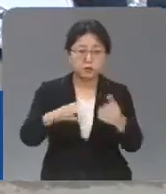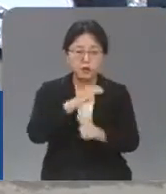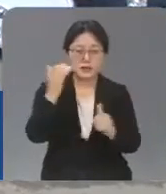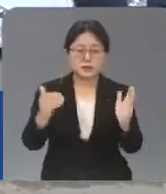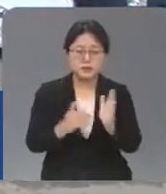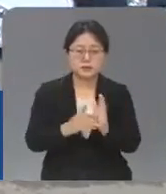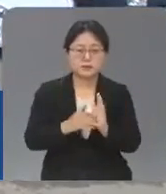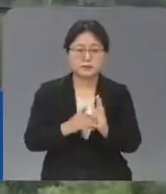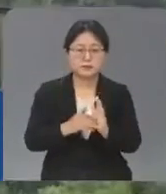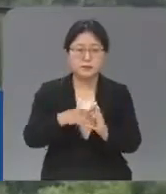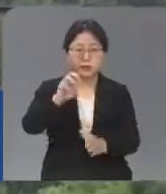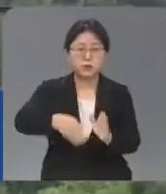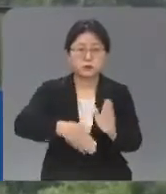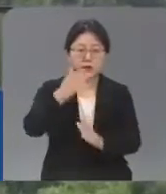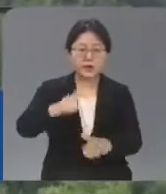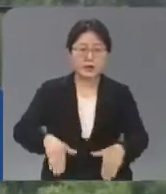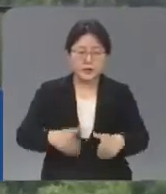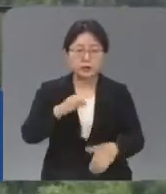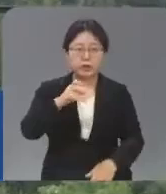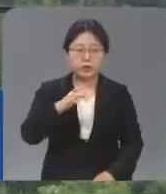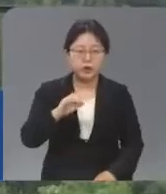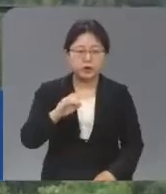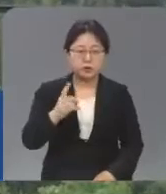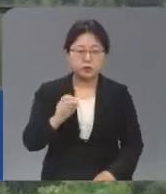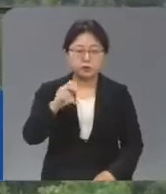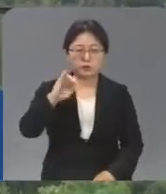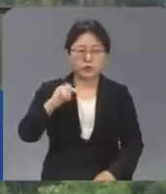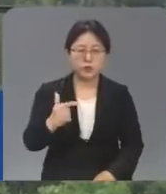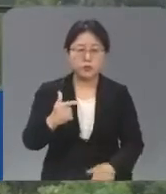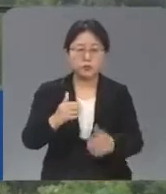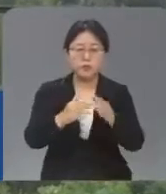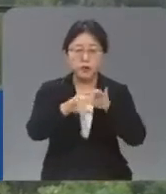업소는 검찰에 송치할 계획입니다.